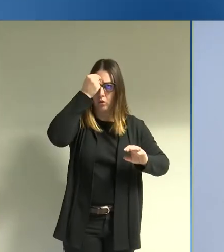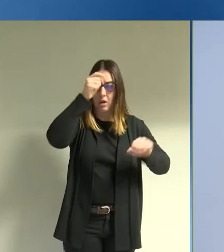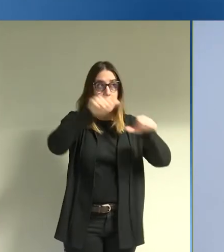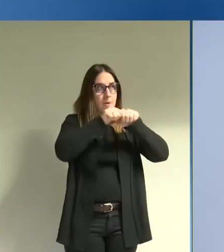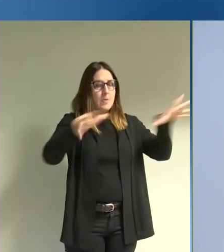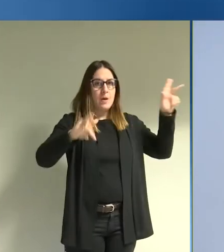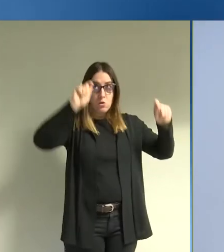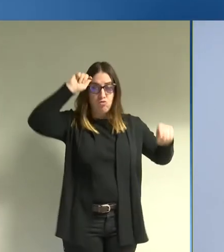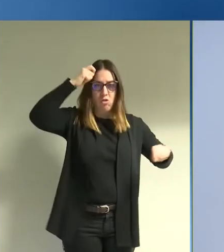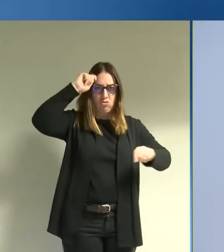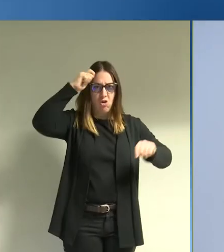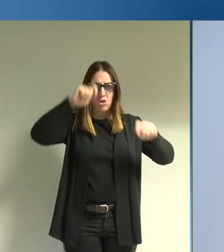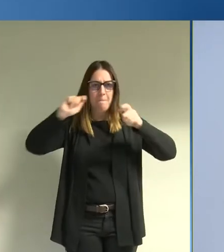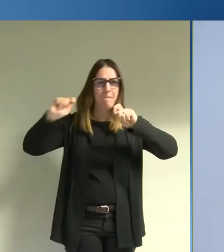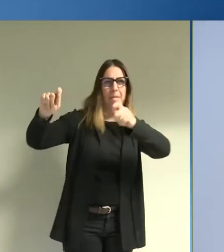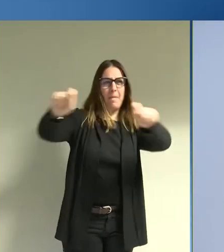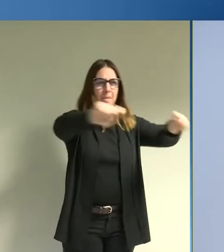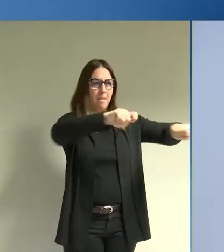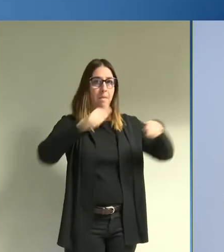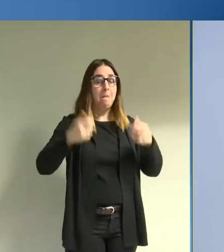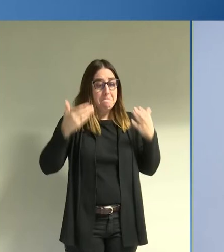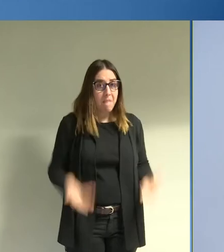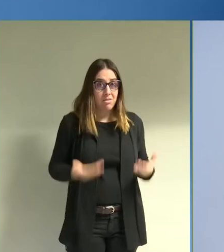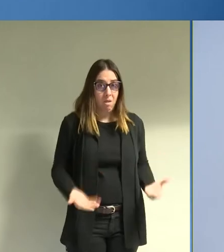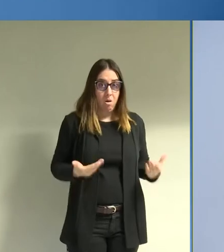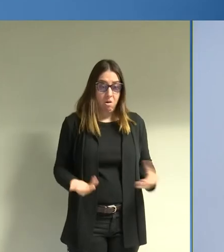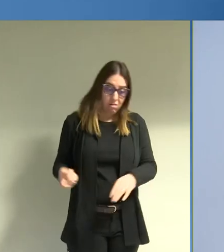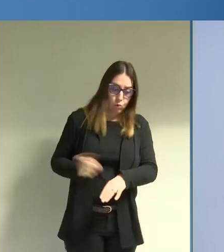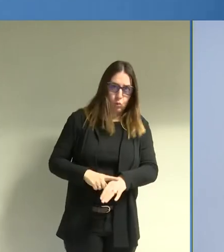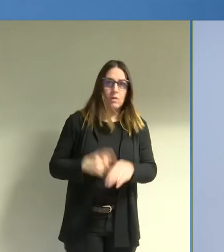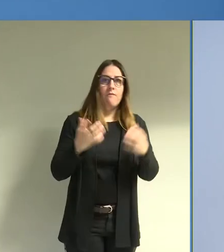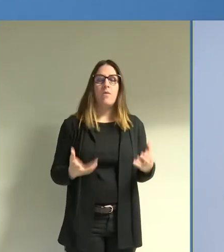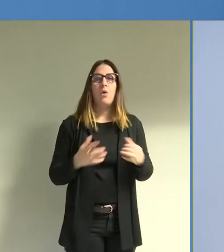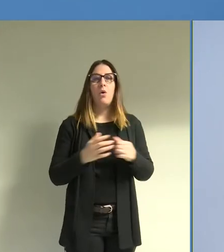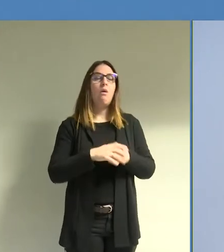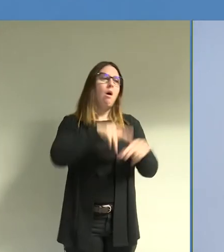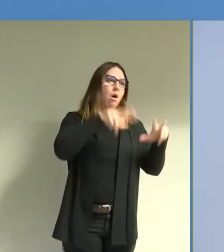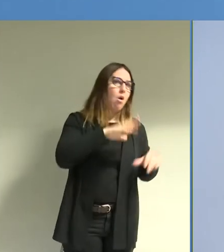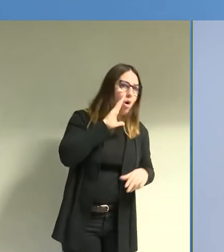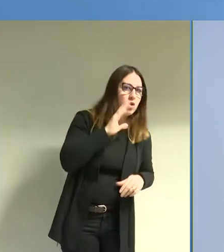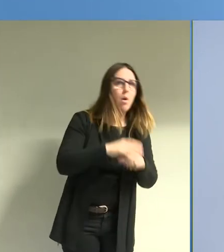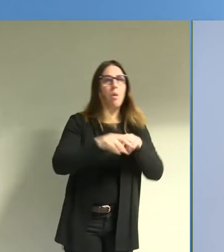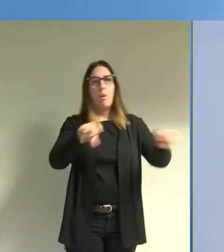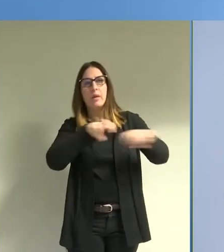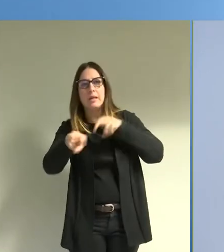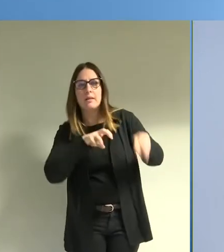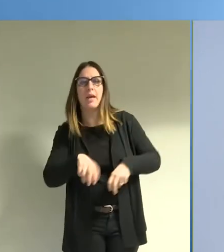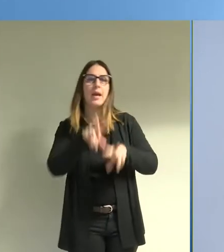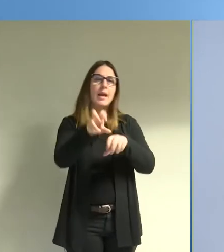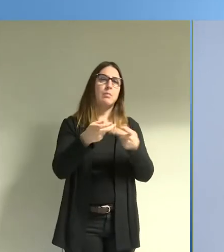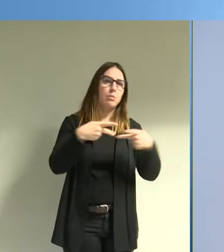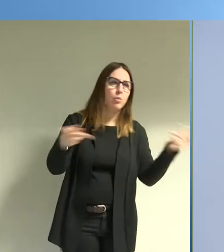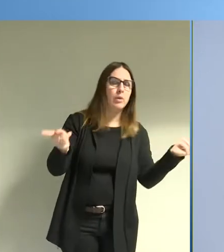des changements que nous devons opérer là maintenant tout de suite nous nous faisons à la fois sur le logement la mobilité l'espace public la végétalisation